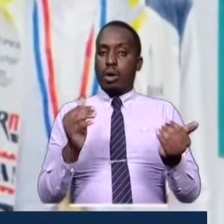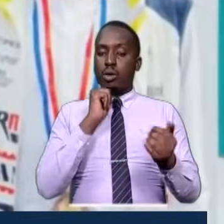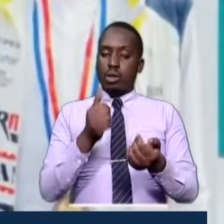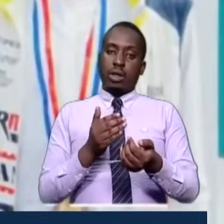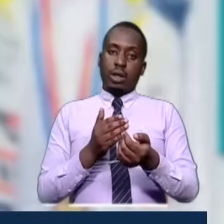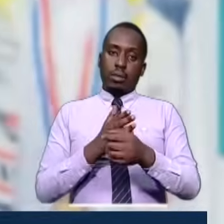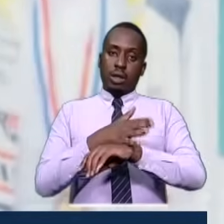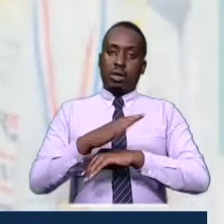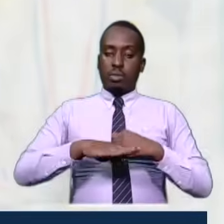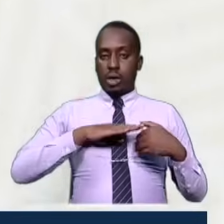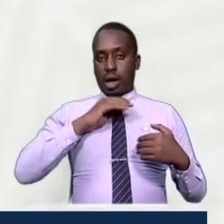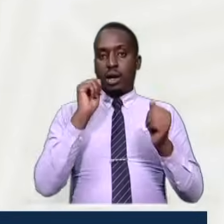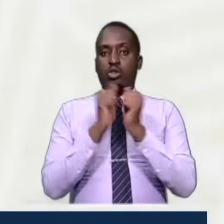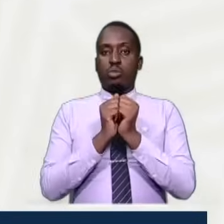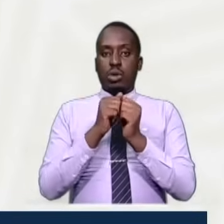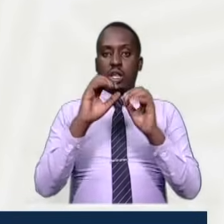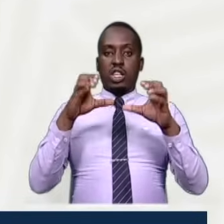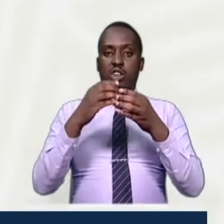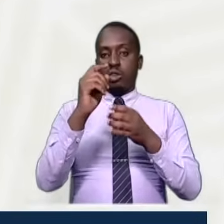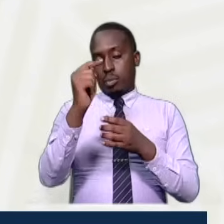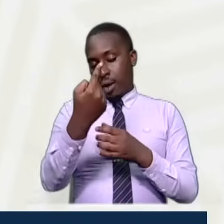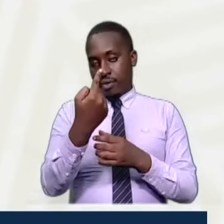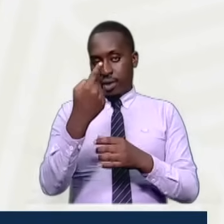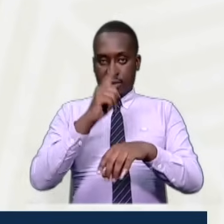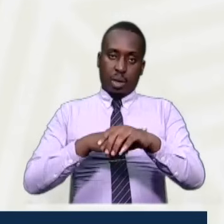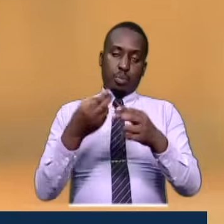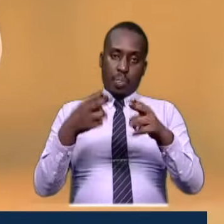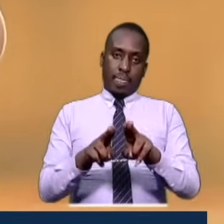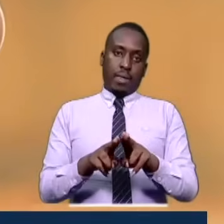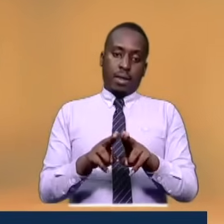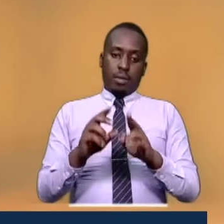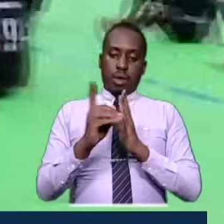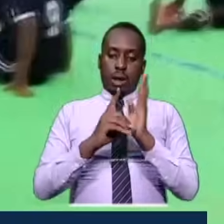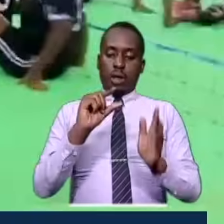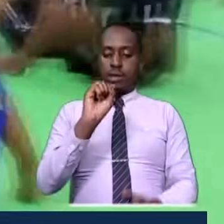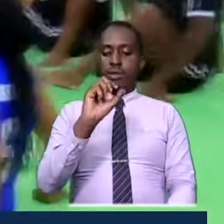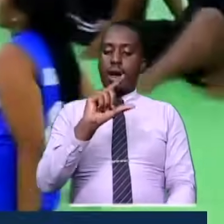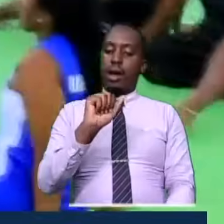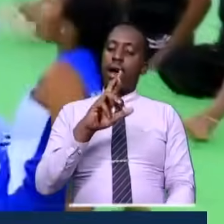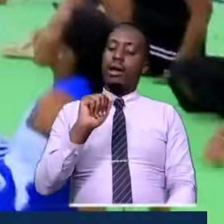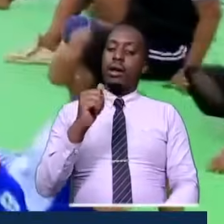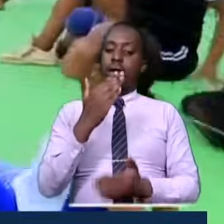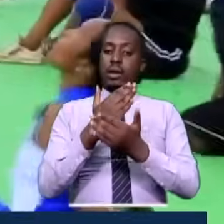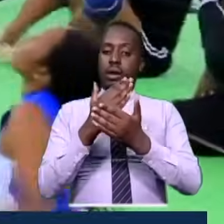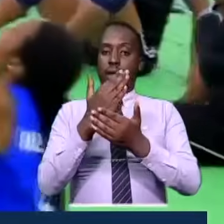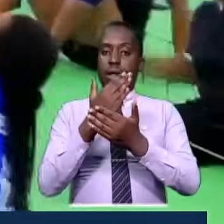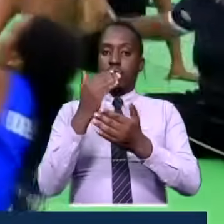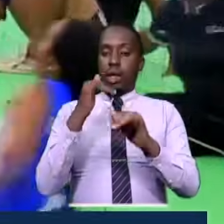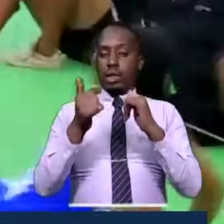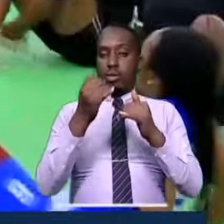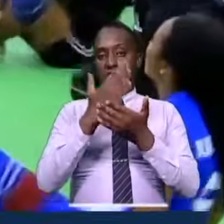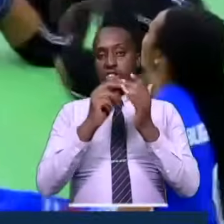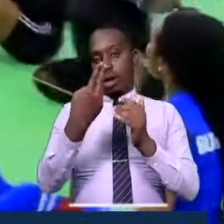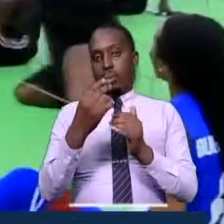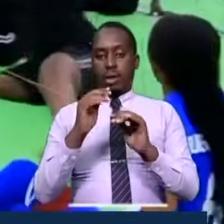10 ni bwa mbere icyiciro rero kizaba kigiye gukina naho mu karere ka Gisagara hazaba hakinwa fazi ya kabiri ya sitting volleyball akaba ari